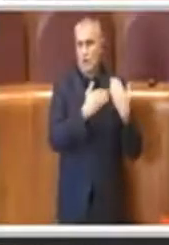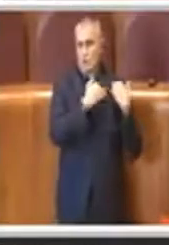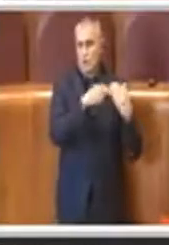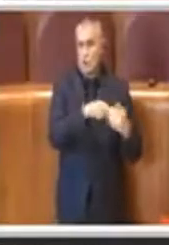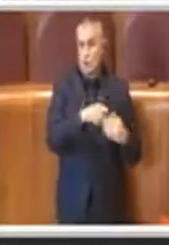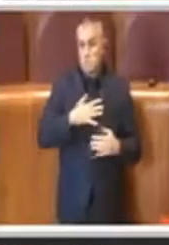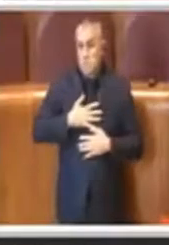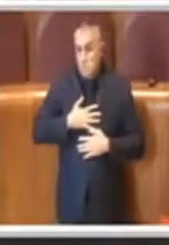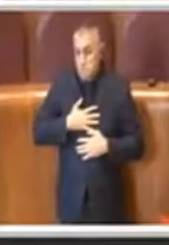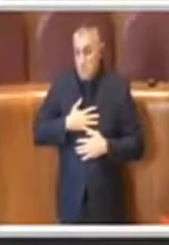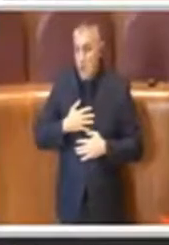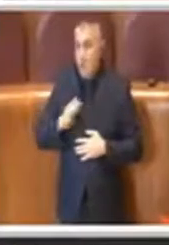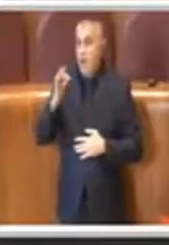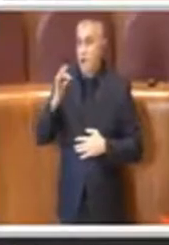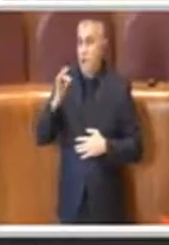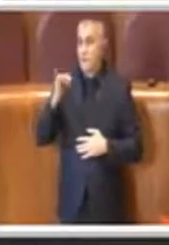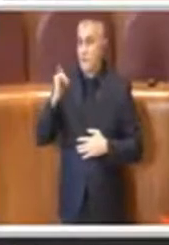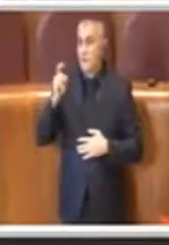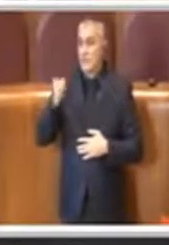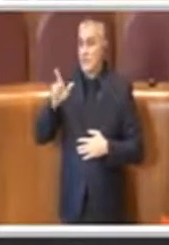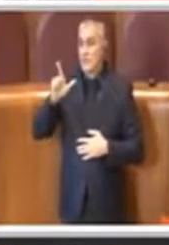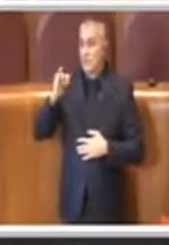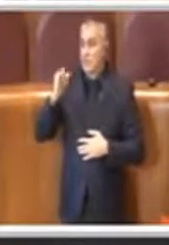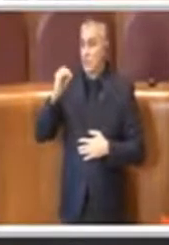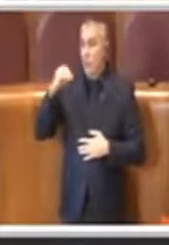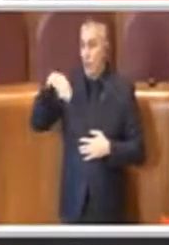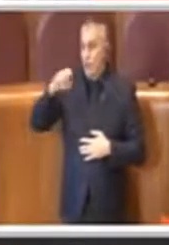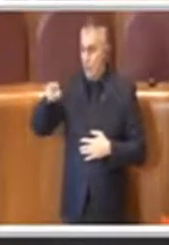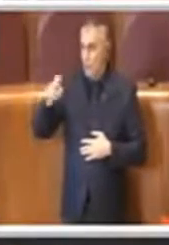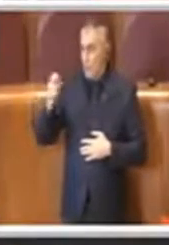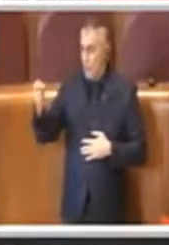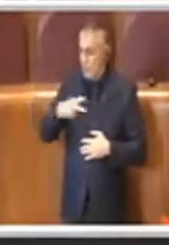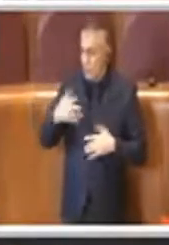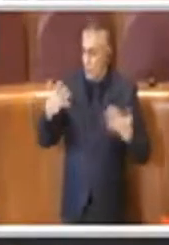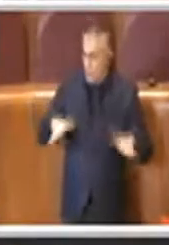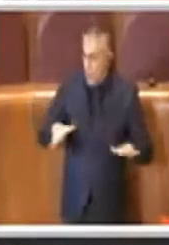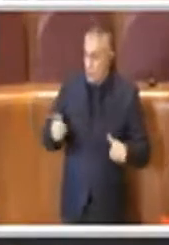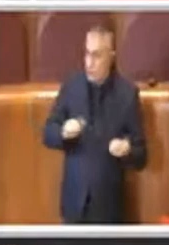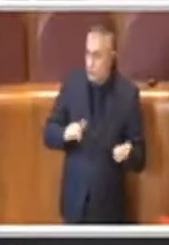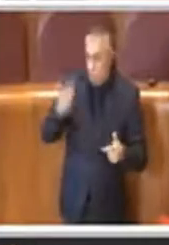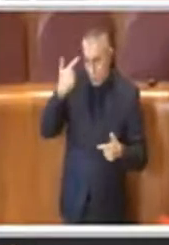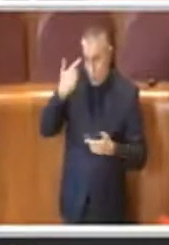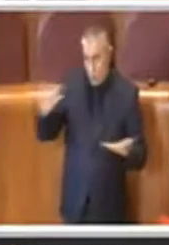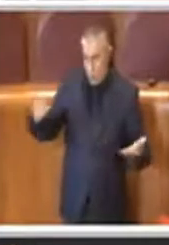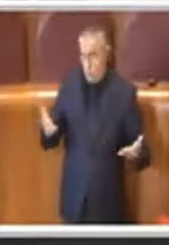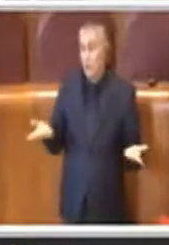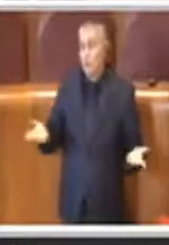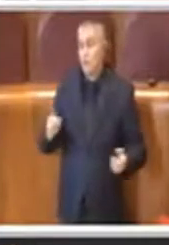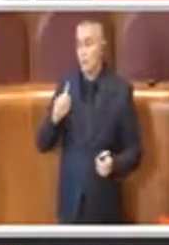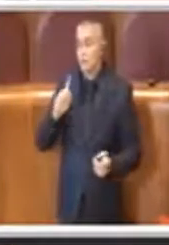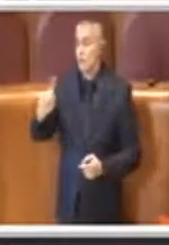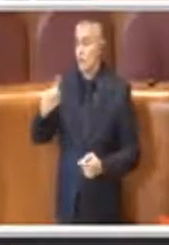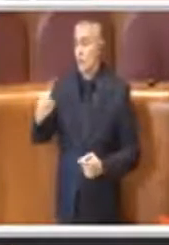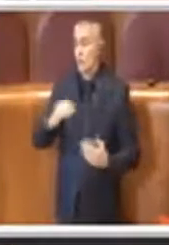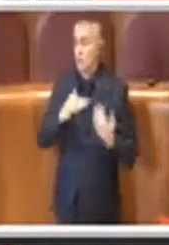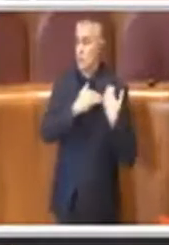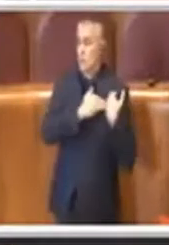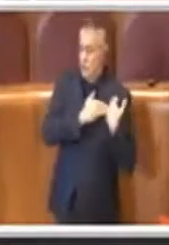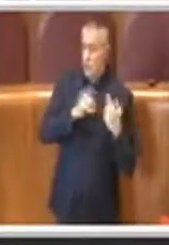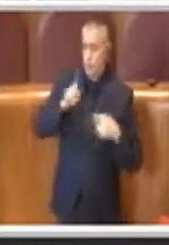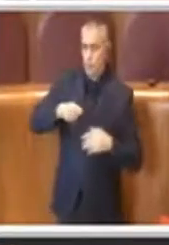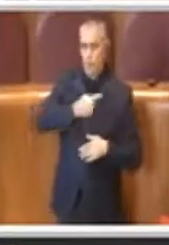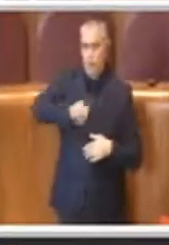che l'abbia fatto, insomma, però se lo vuole fare, naturalmente è compito sia suo che